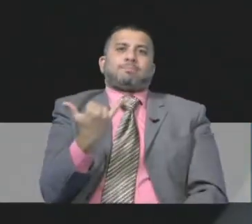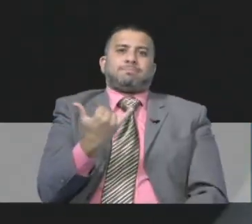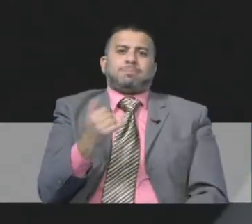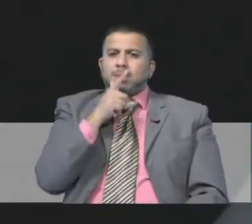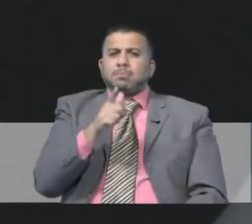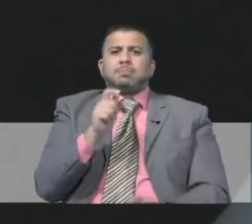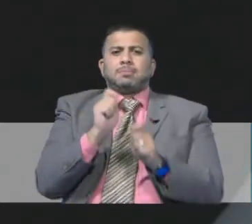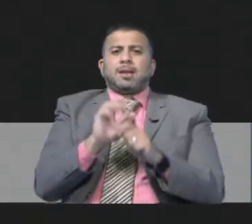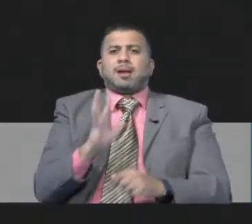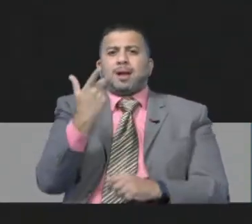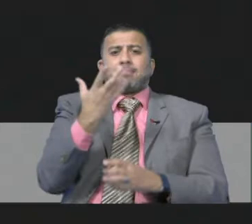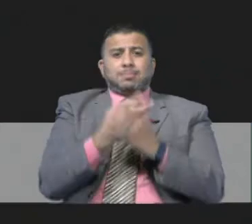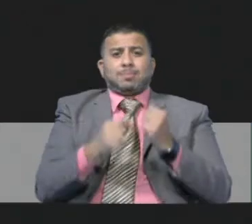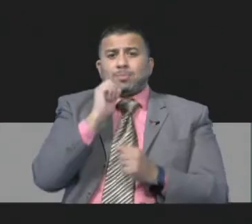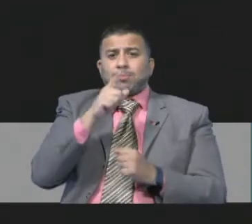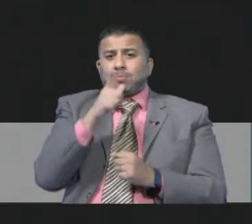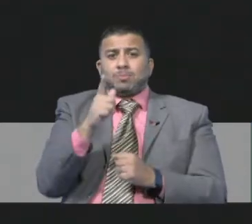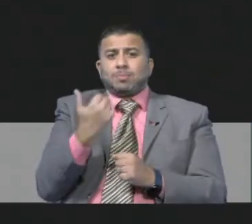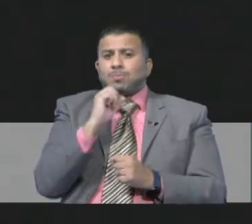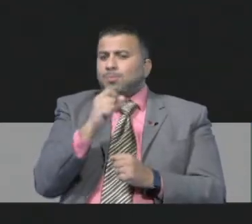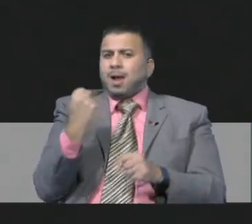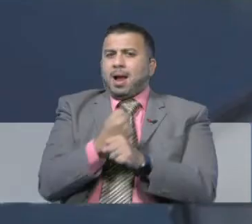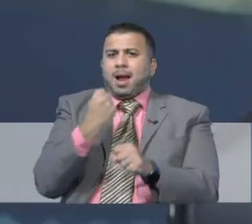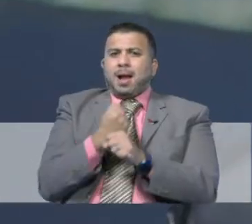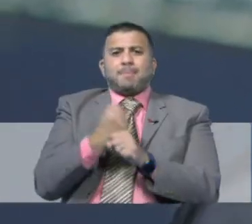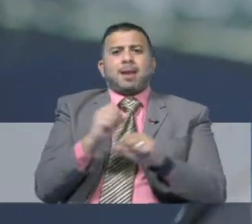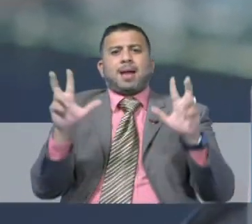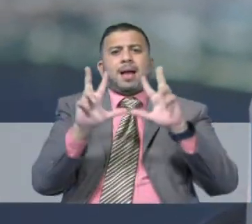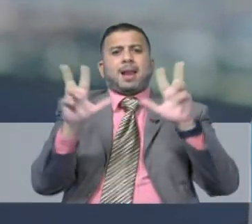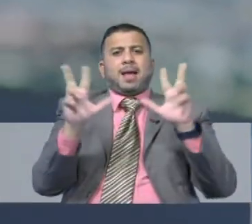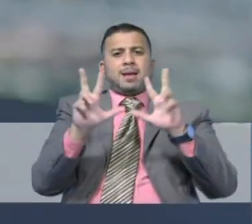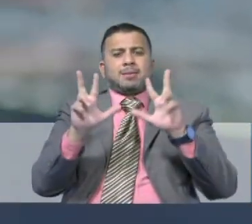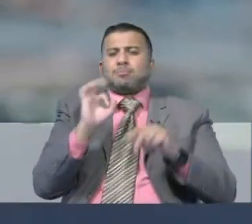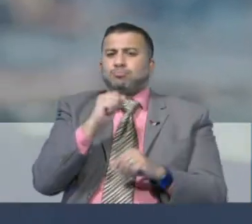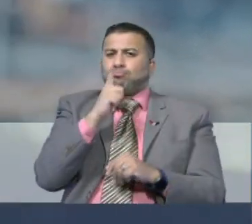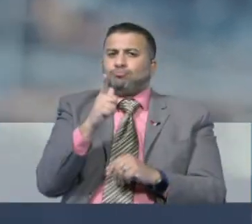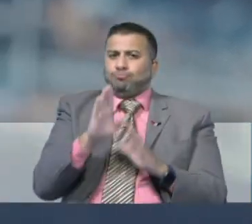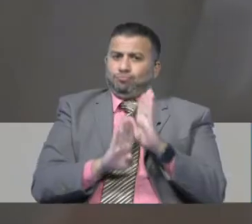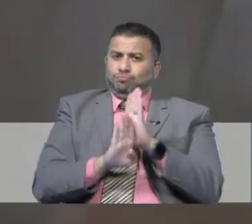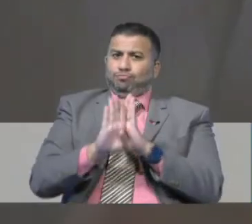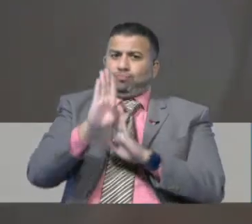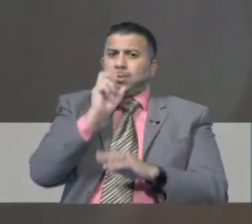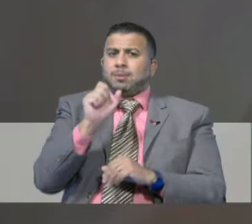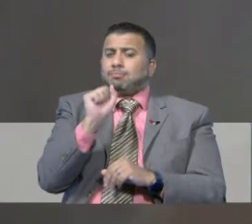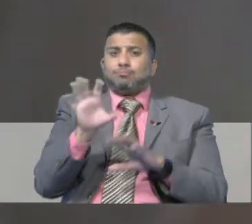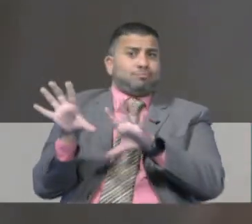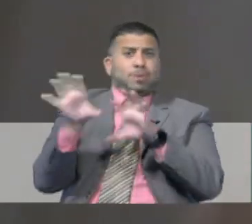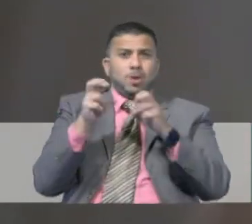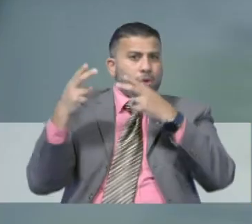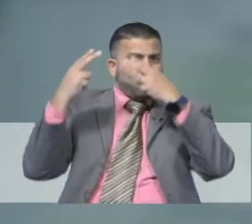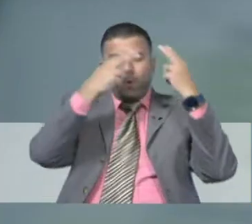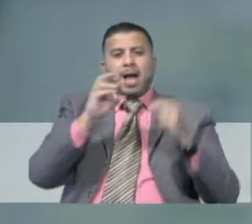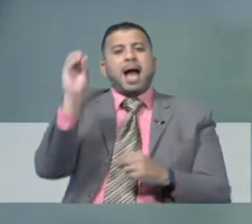تأهيل أبناء الوطن لخوض غمار العمل الإعلامي استراتيجية تنبثق من رؤى